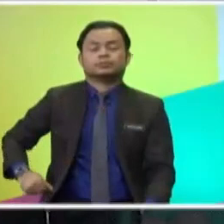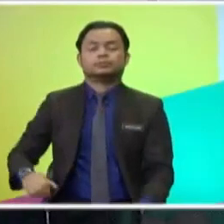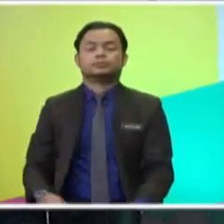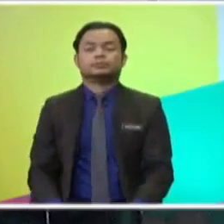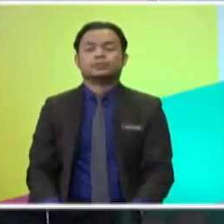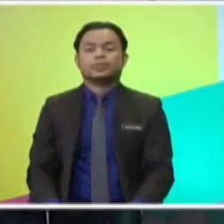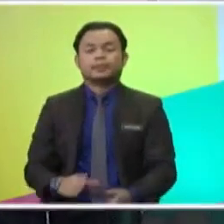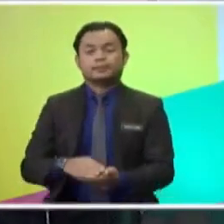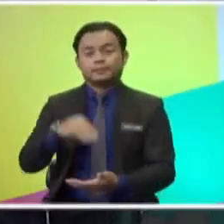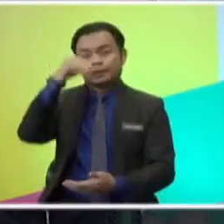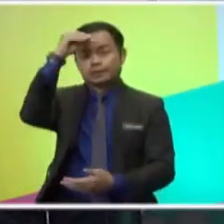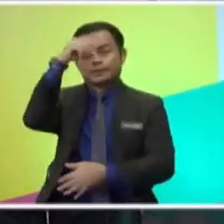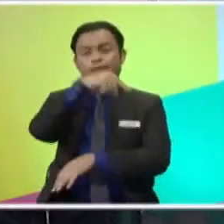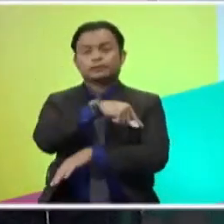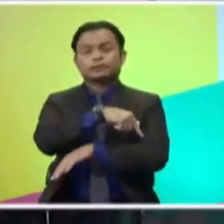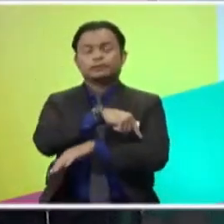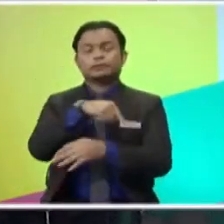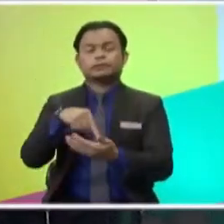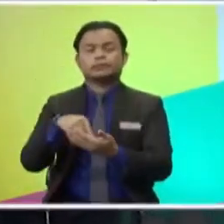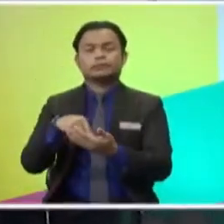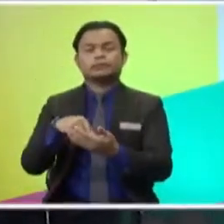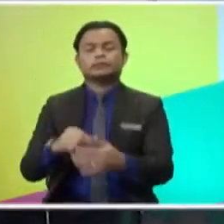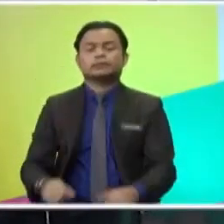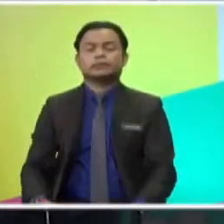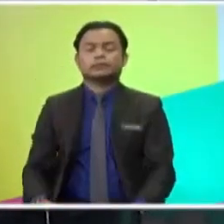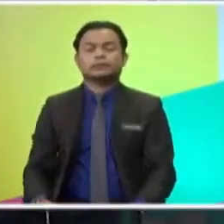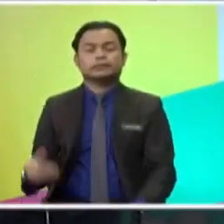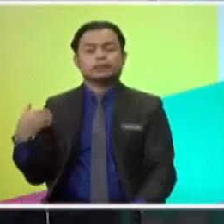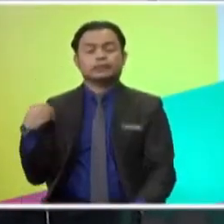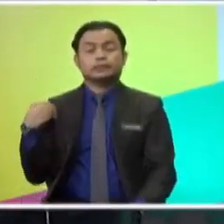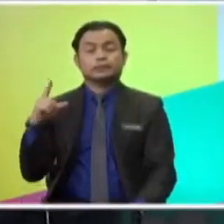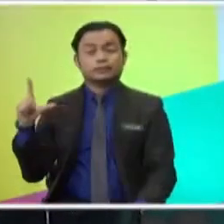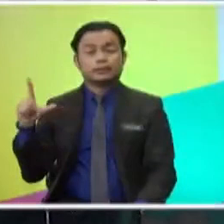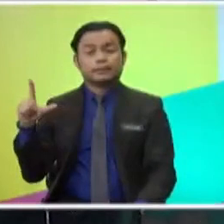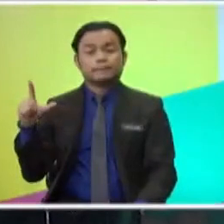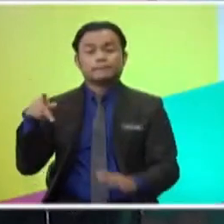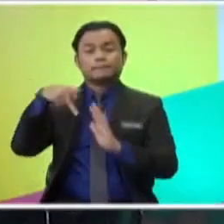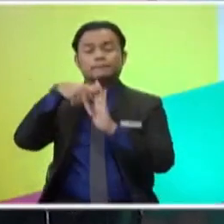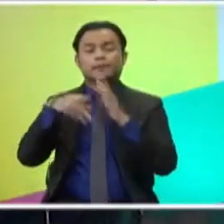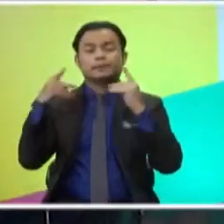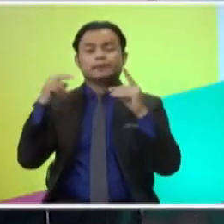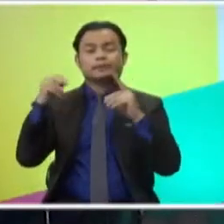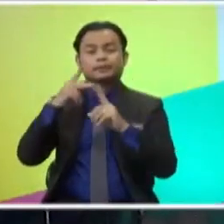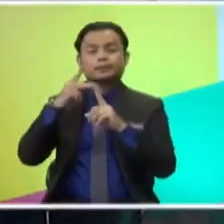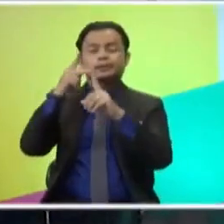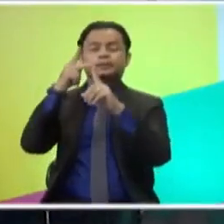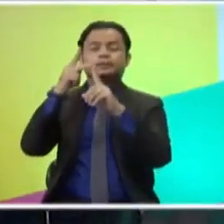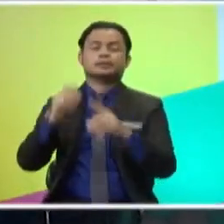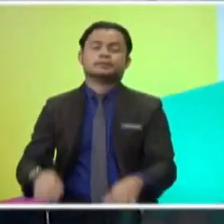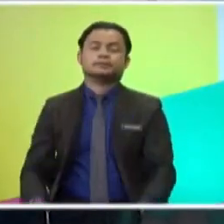pembelajaran pada hari ini mendapat suntikan istimewa iaitu pendidikan khas di mana mata pelajaran sejarah menengah atas